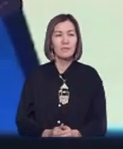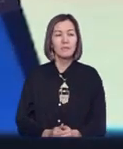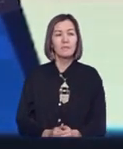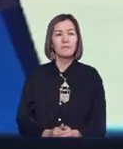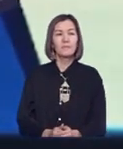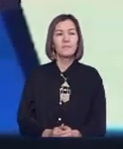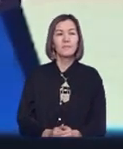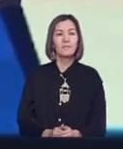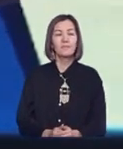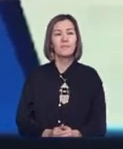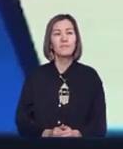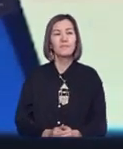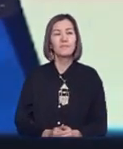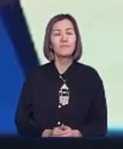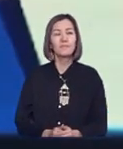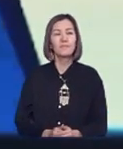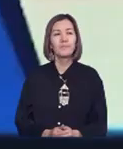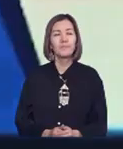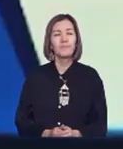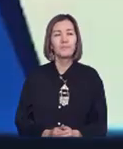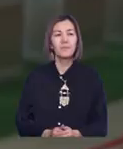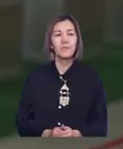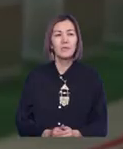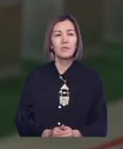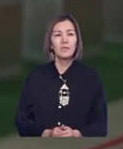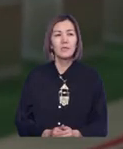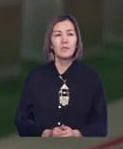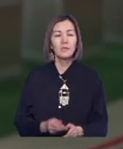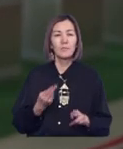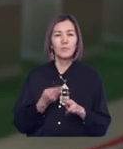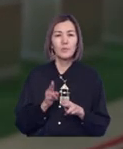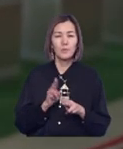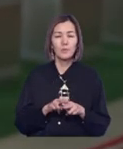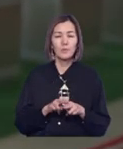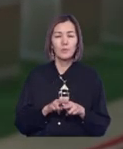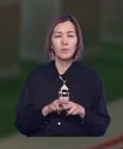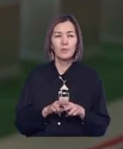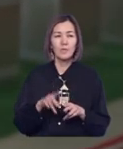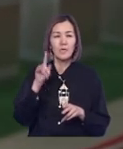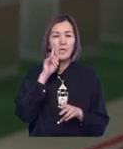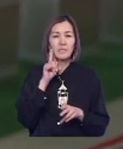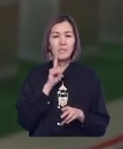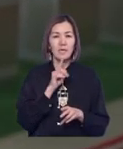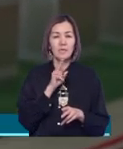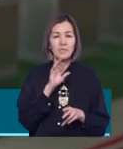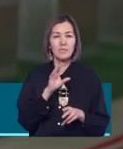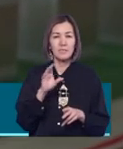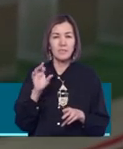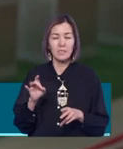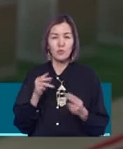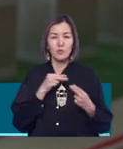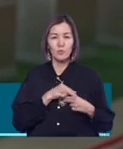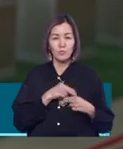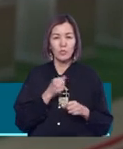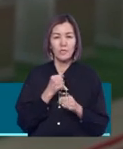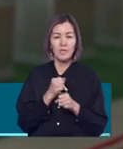атыңды түсірген жоқ биіктерден. Ол енді Қазақ СССР жоғарғы кеңесінде істеген Кемел